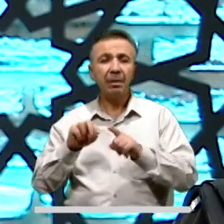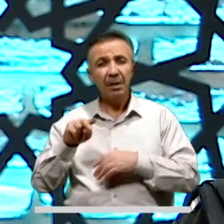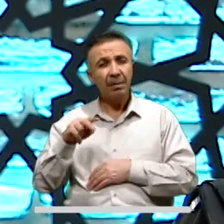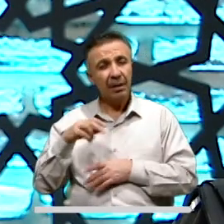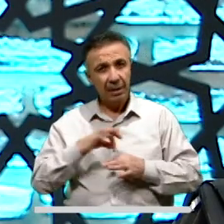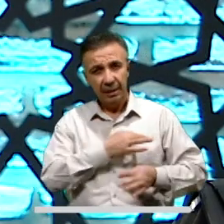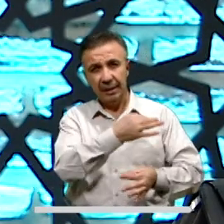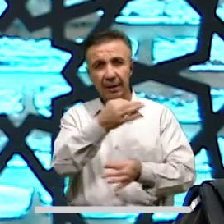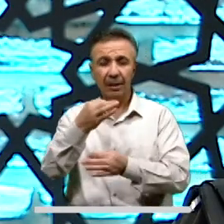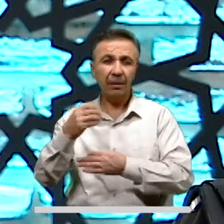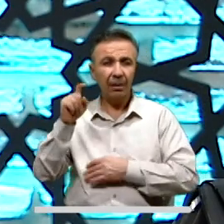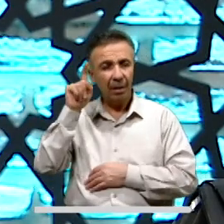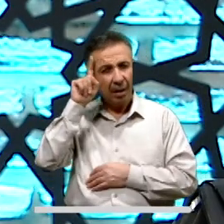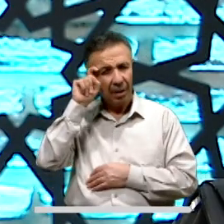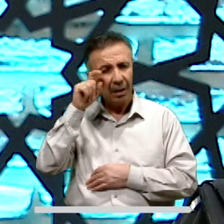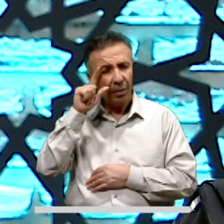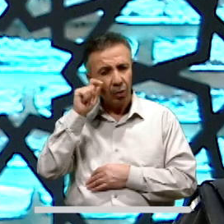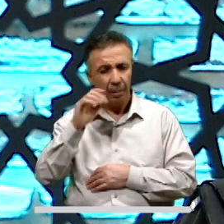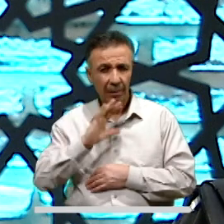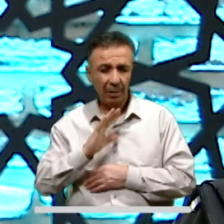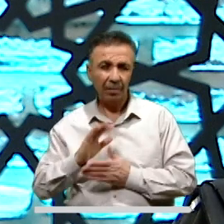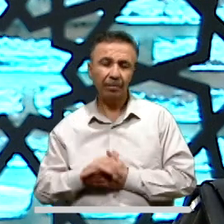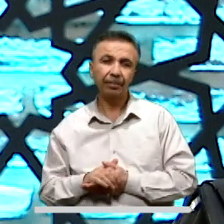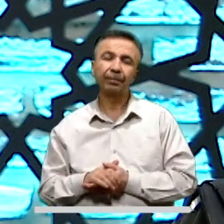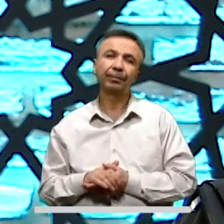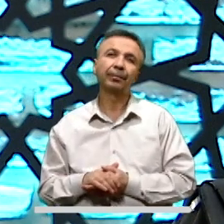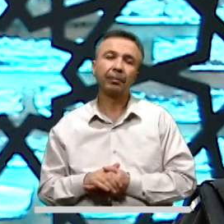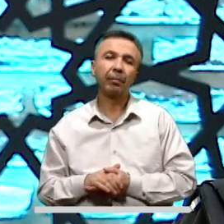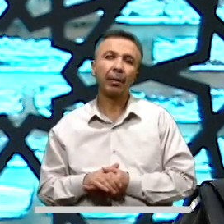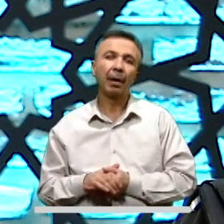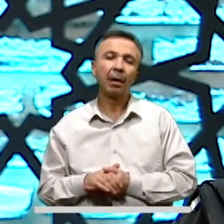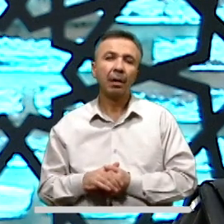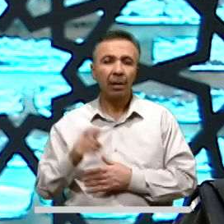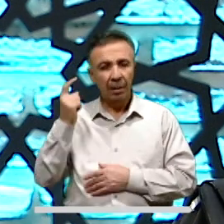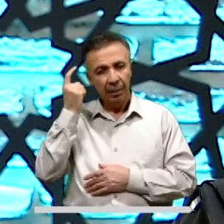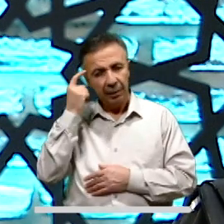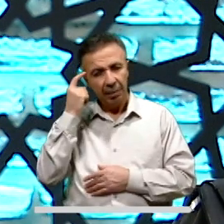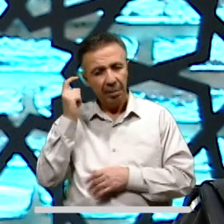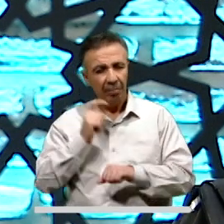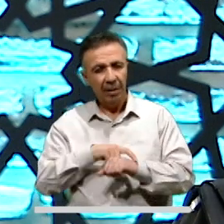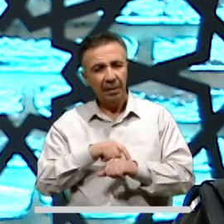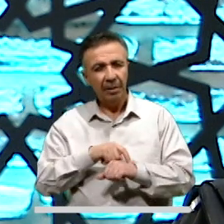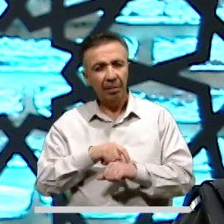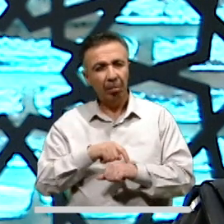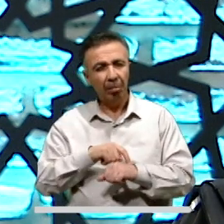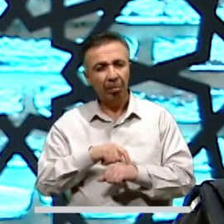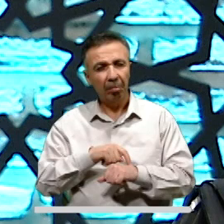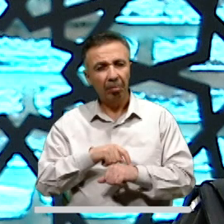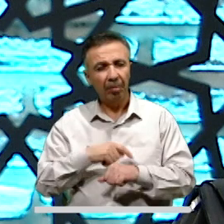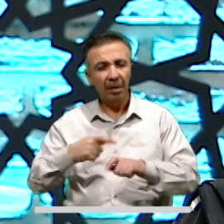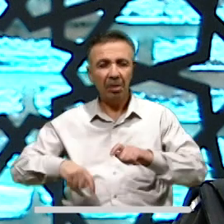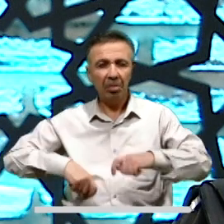gibi insanların da akıllarında bir takım şüpheler oluşuyor. kafalarına göre bir vakit uydurup hava karanlıkken orucumuzu